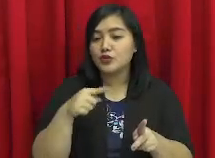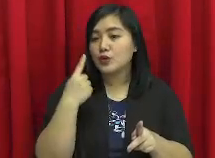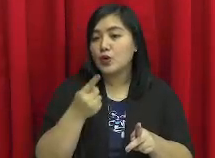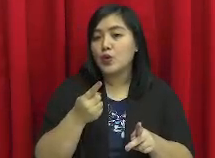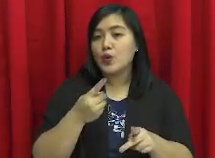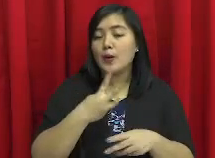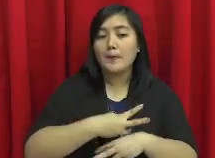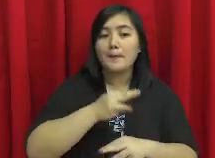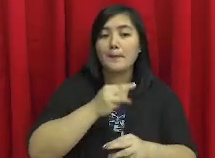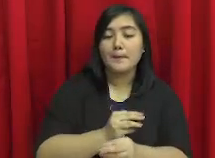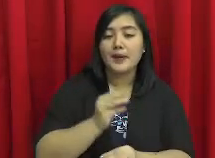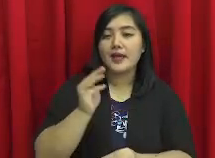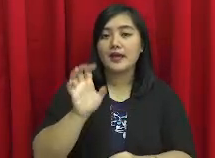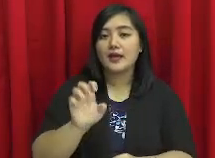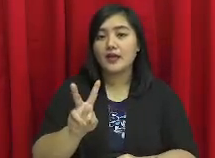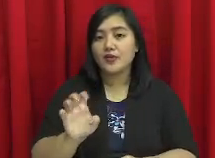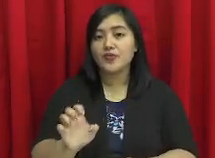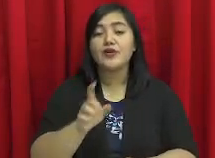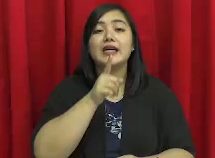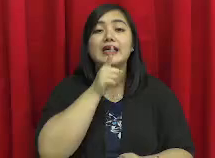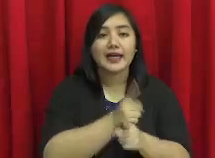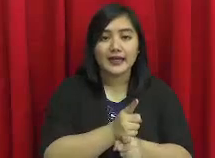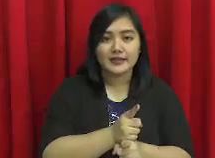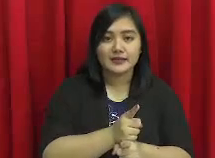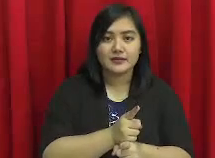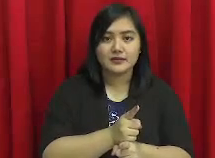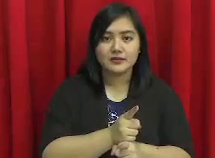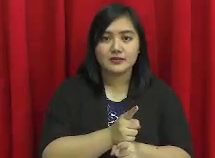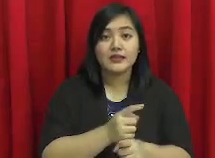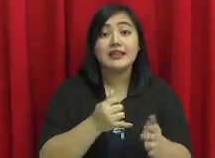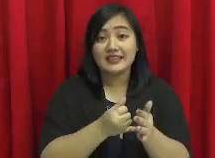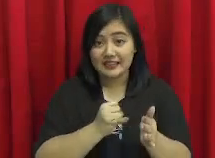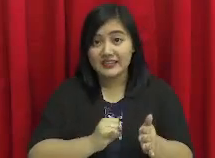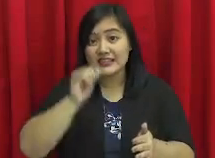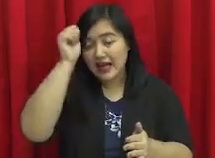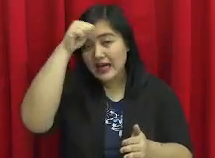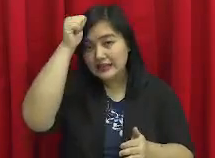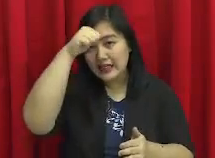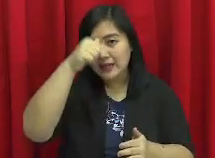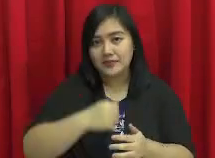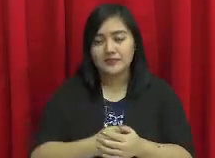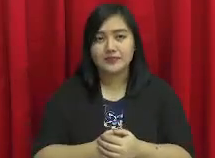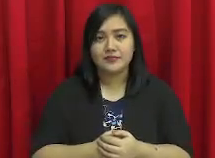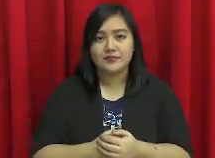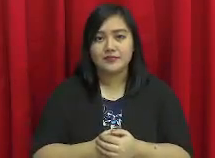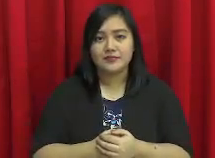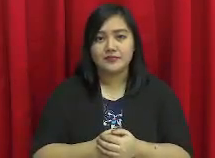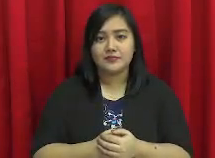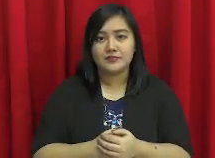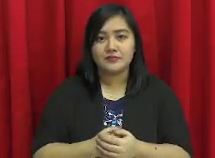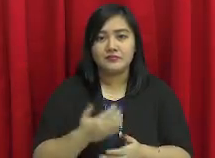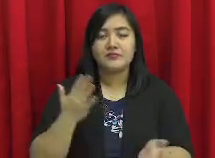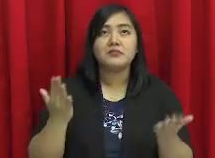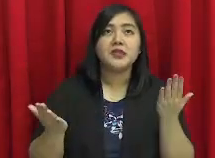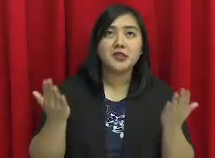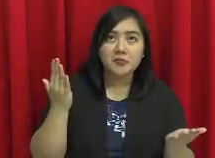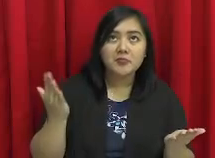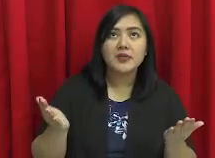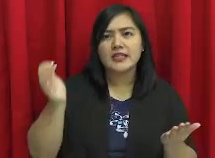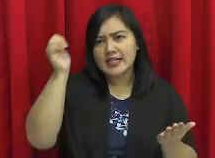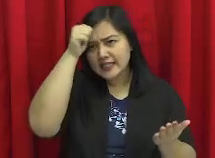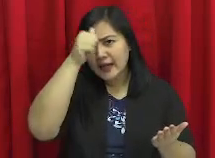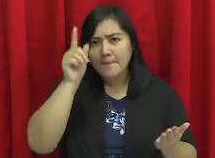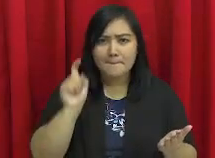sinabi ng Diyos. Si Adan. Hindi pinapakain ng Diyos yan. Si Adan, huwag kang maniwala sa ahas na yan. Ako ang nag-alaga